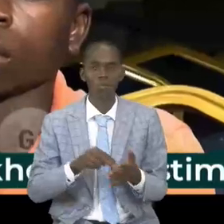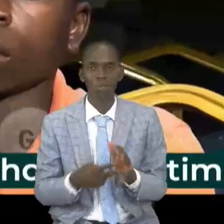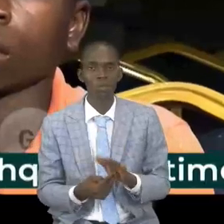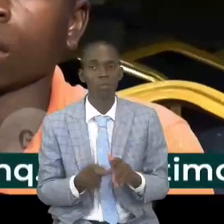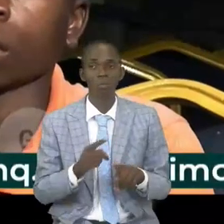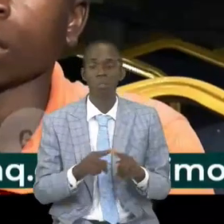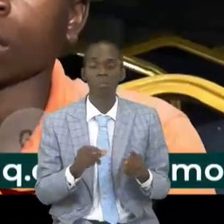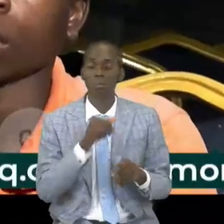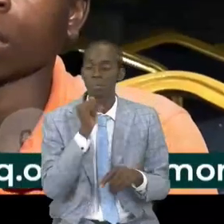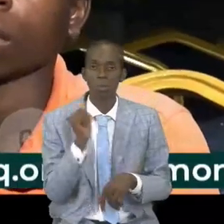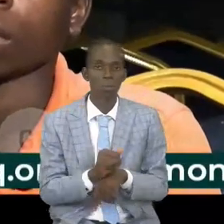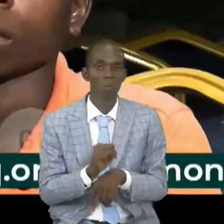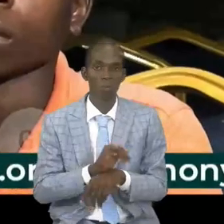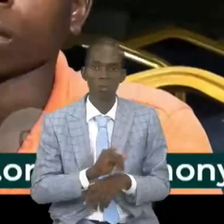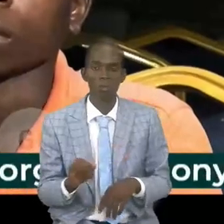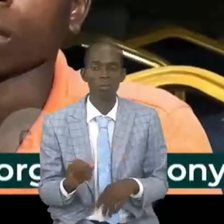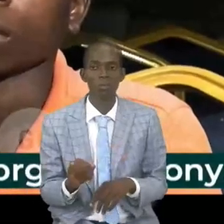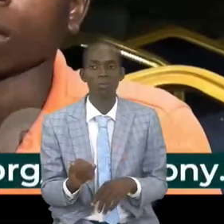solution.